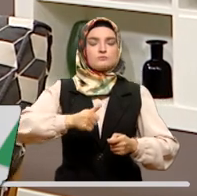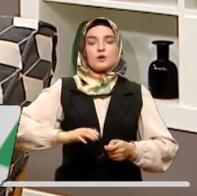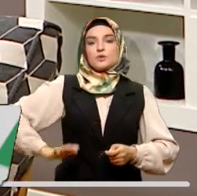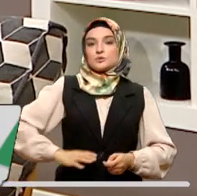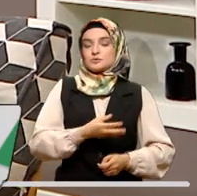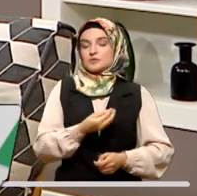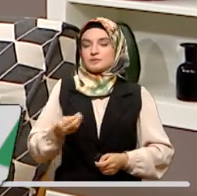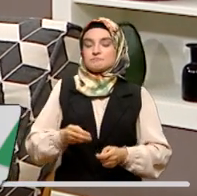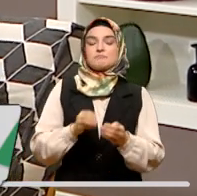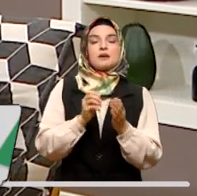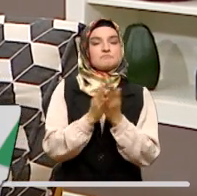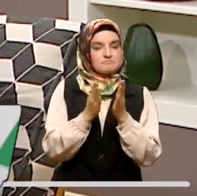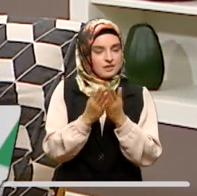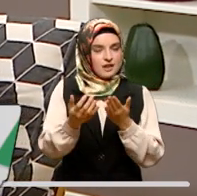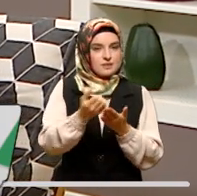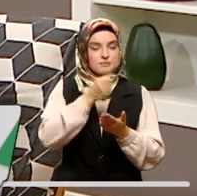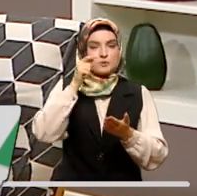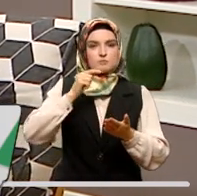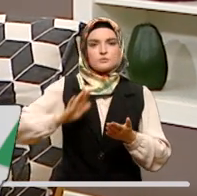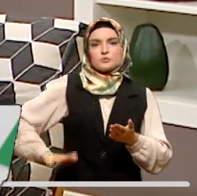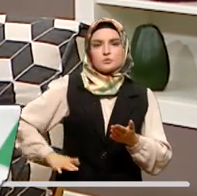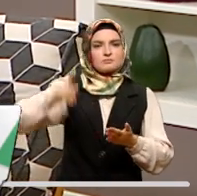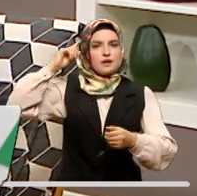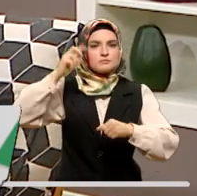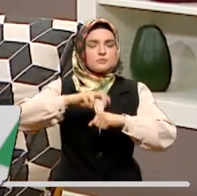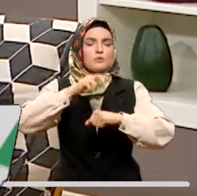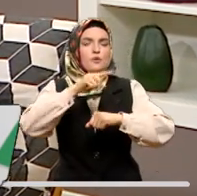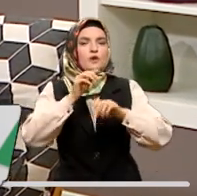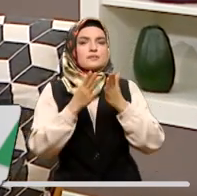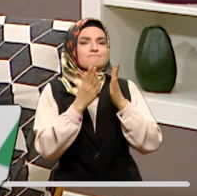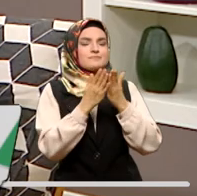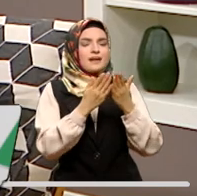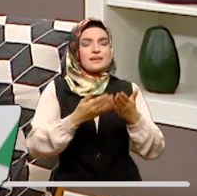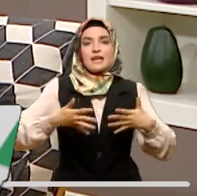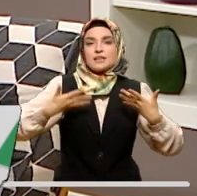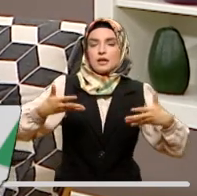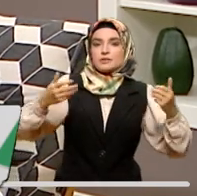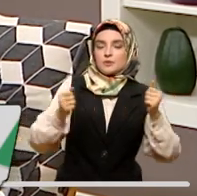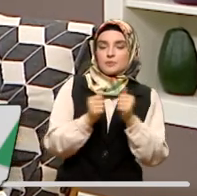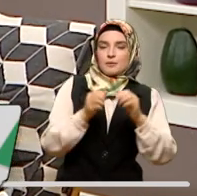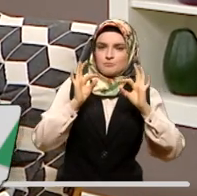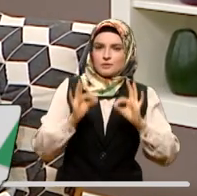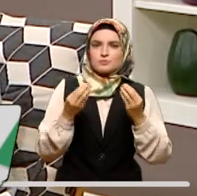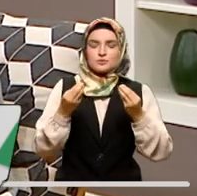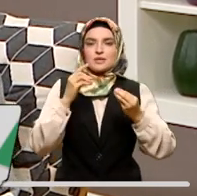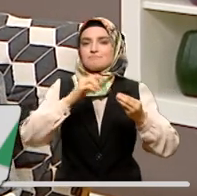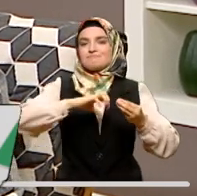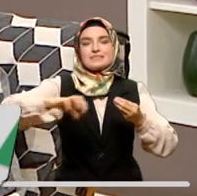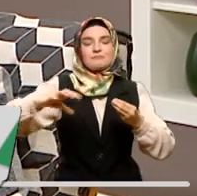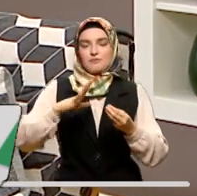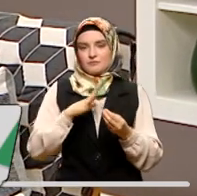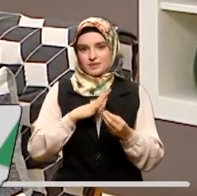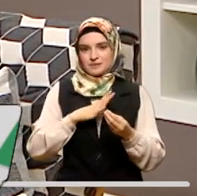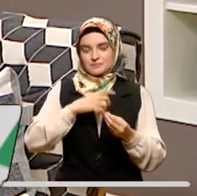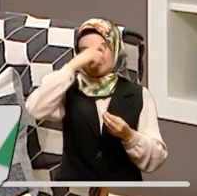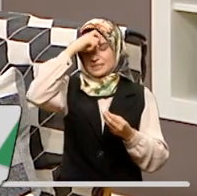Benim de çocukluğumdan hatırladığım üzere o karne heyecanıyla birlikte, o eğitim öğretim yılının bitmesiyle birlikte başlayan çok güzel bir dönem vardır ki yaz